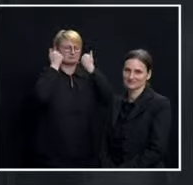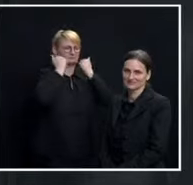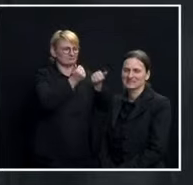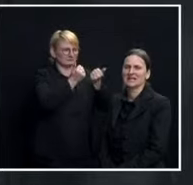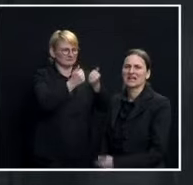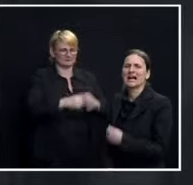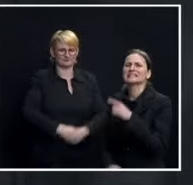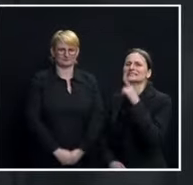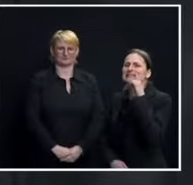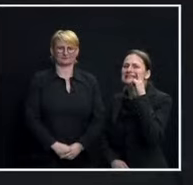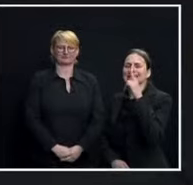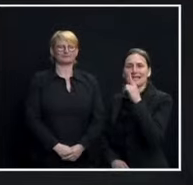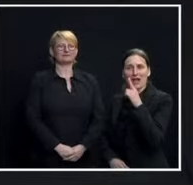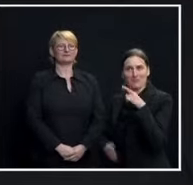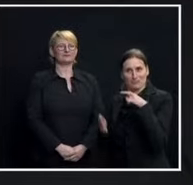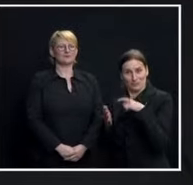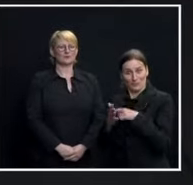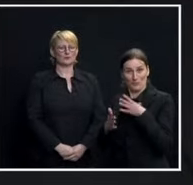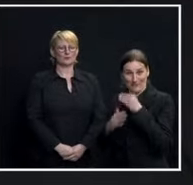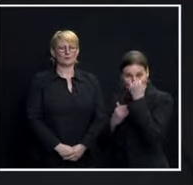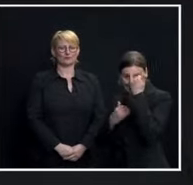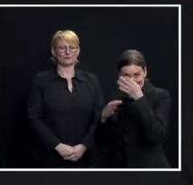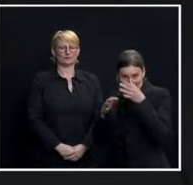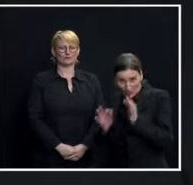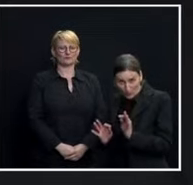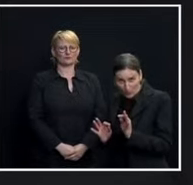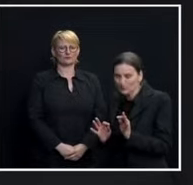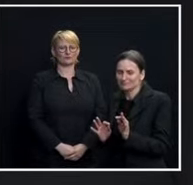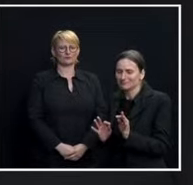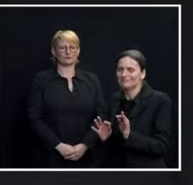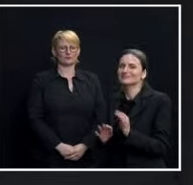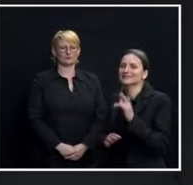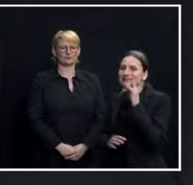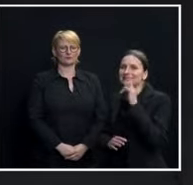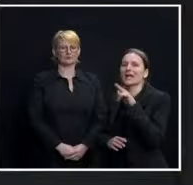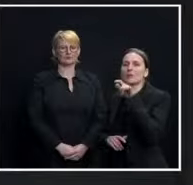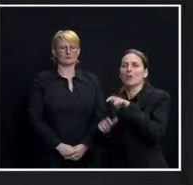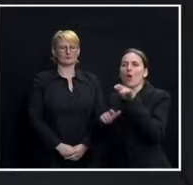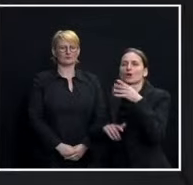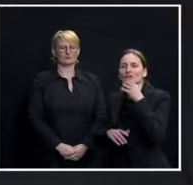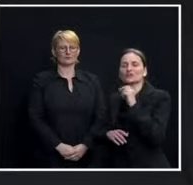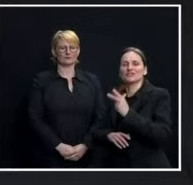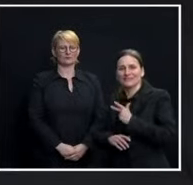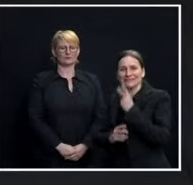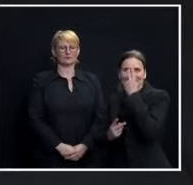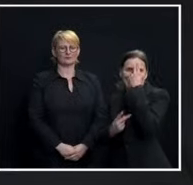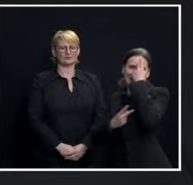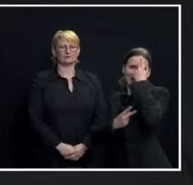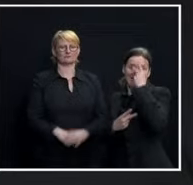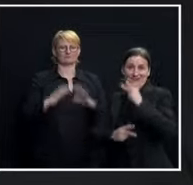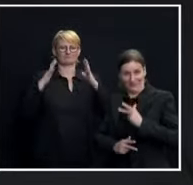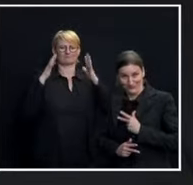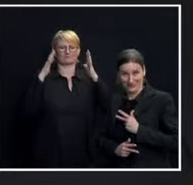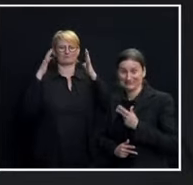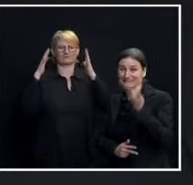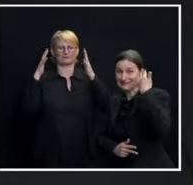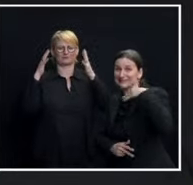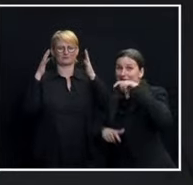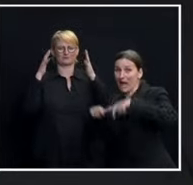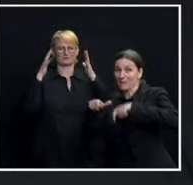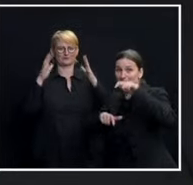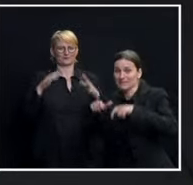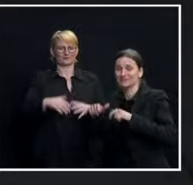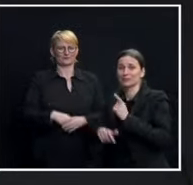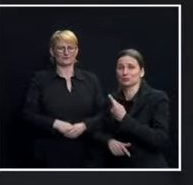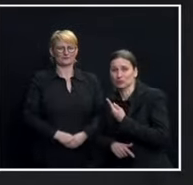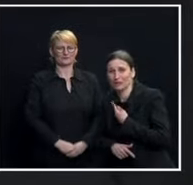ich glaube, sie kommen jetzt nicht nur, weil die Idee gut ist, sondern ich glaube, sie kommen natürlich auch, weil sie wirklich sich erinnern wollen an die Menschen von damals, an die Schicksale,